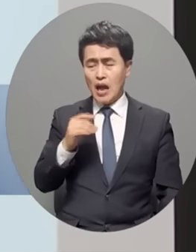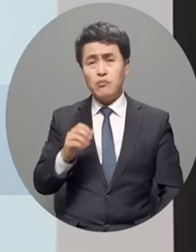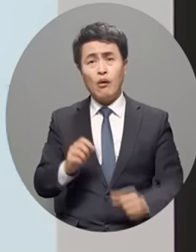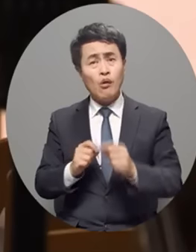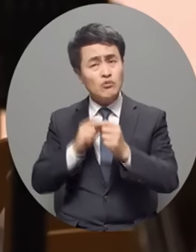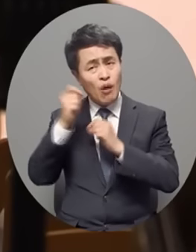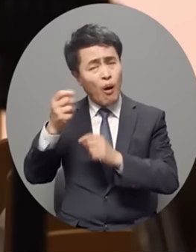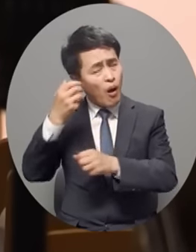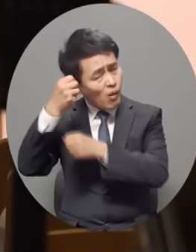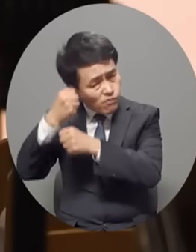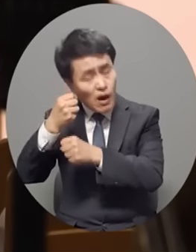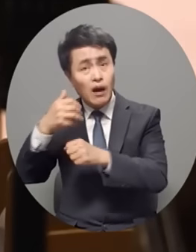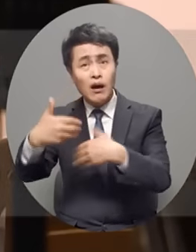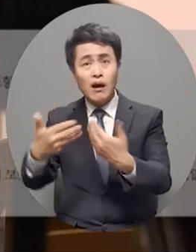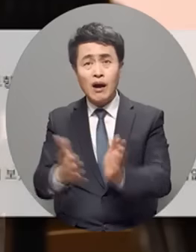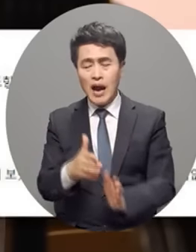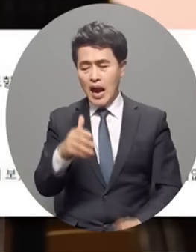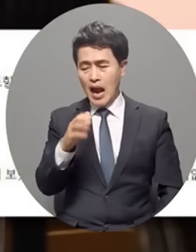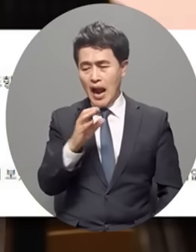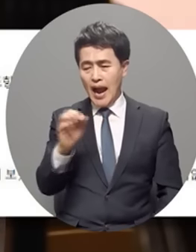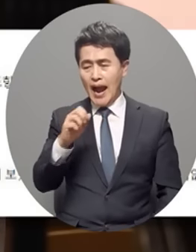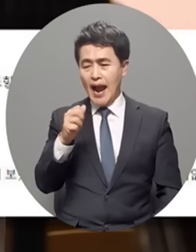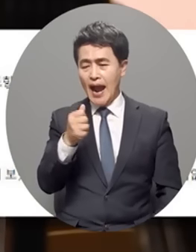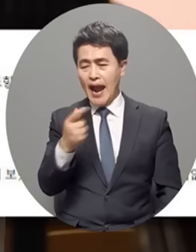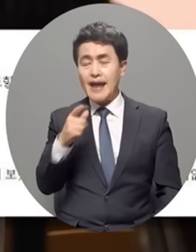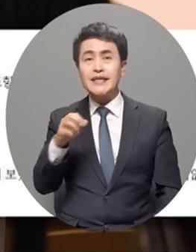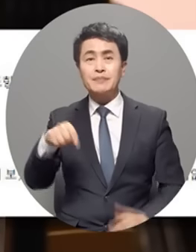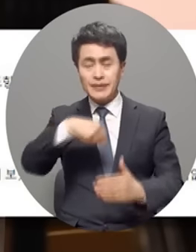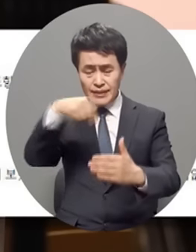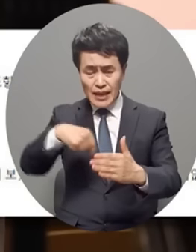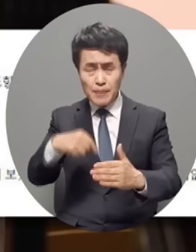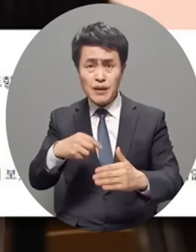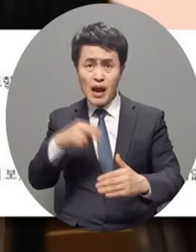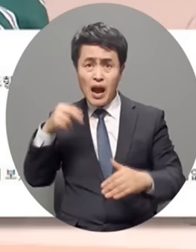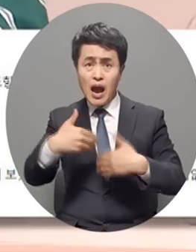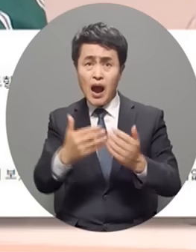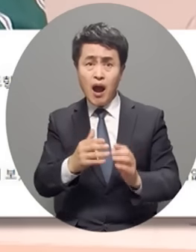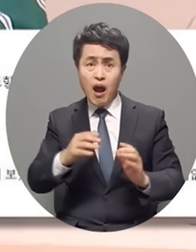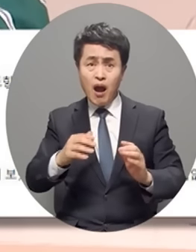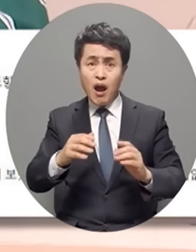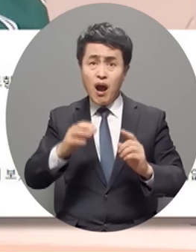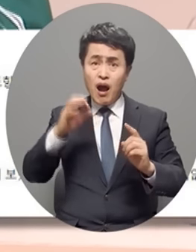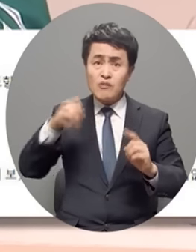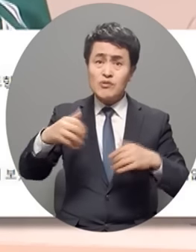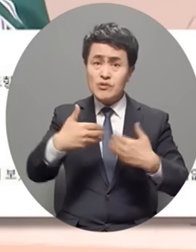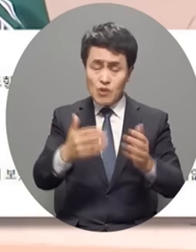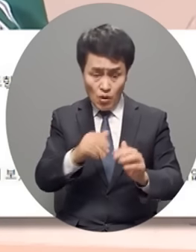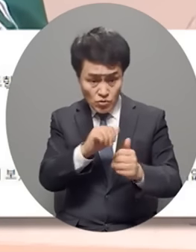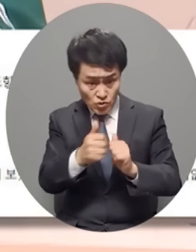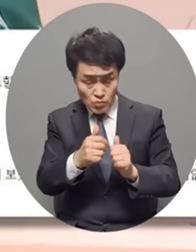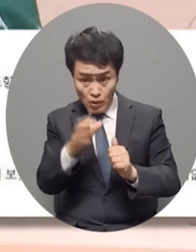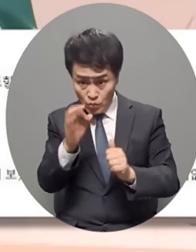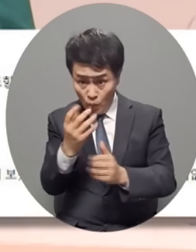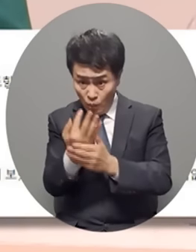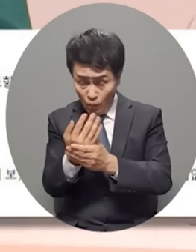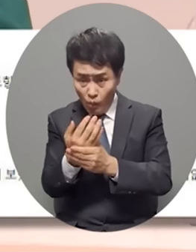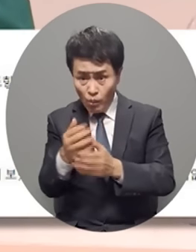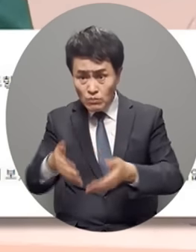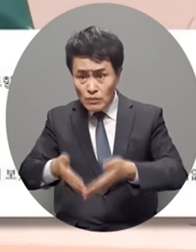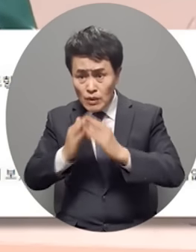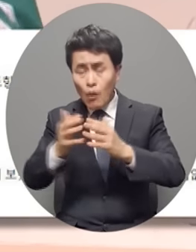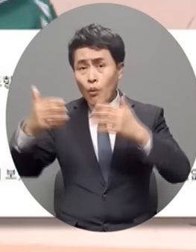거야. 하이브는 민 대표가 내부에서 압도적인 연봉 1위였고 내후년엔 지분의 현금화와 창업도